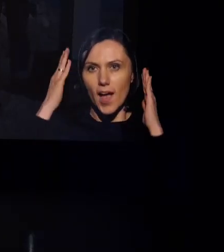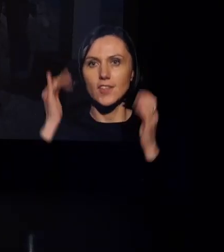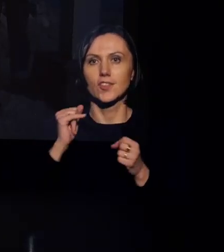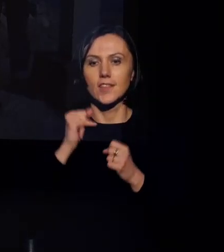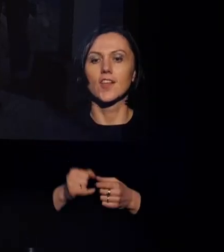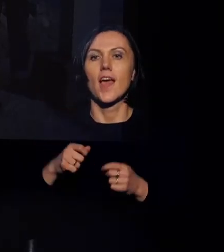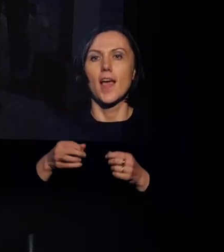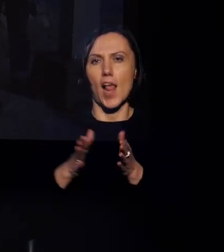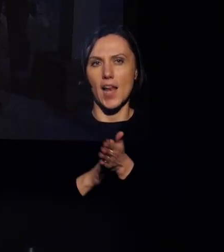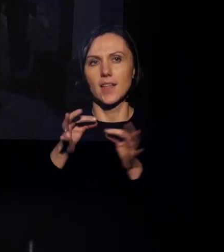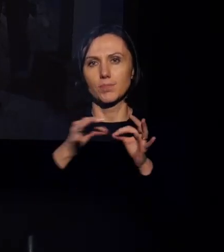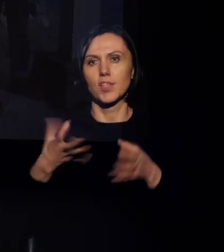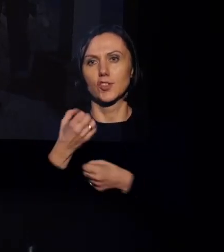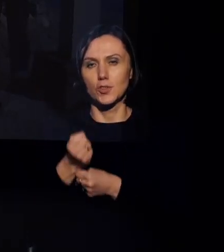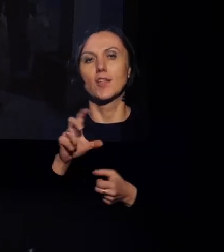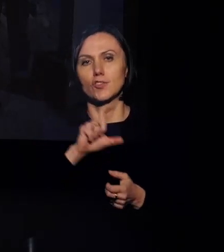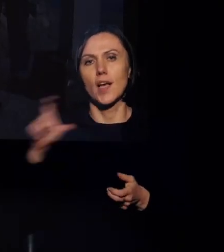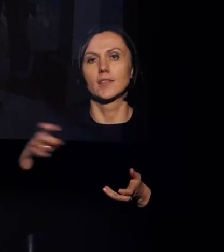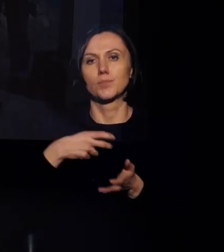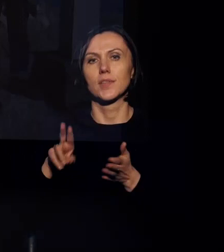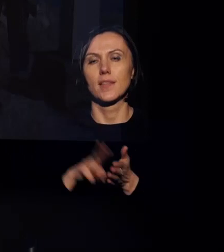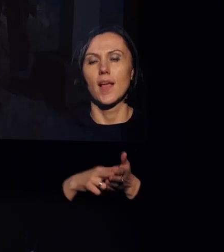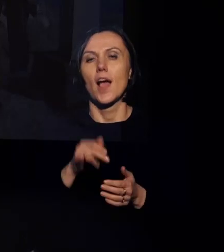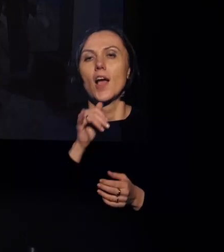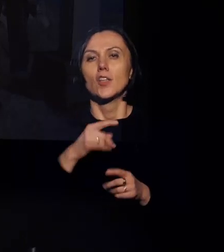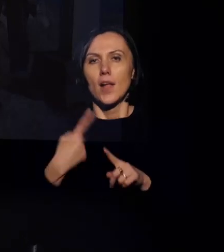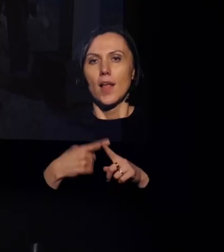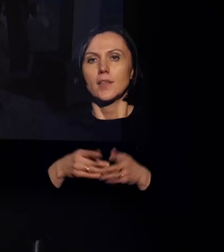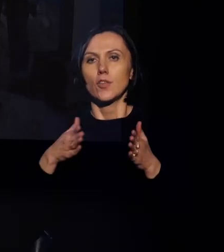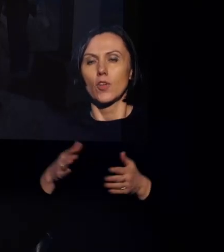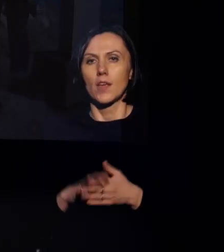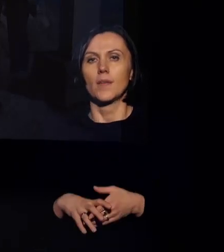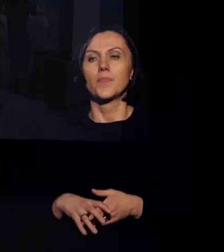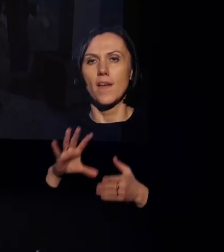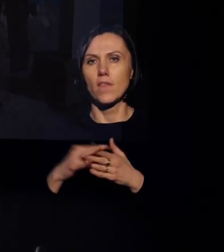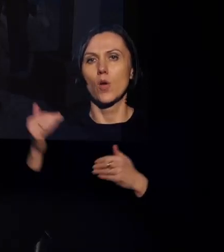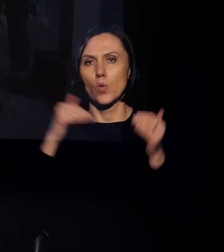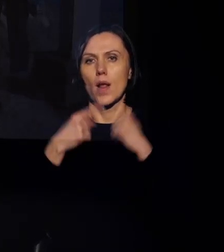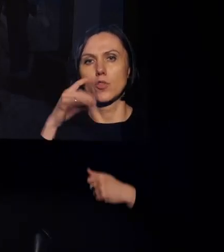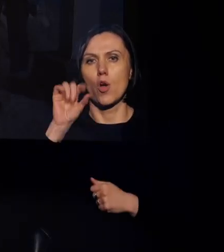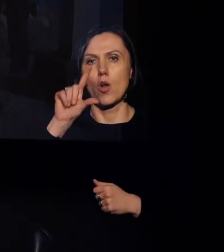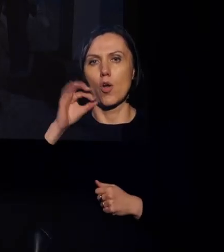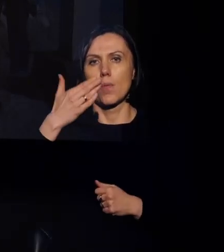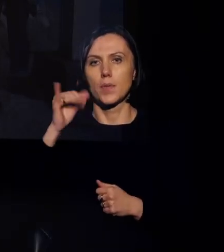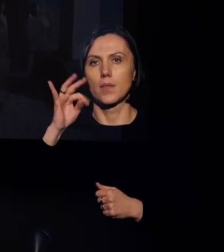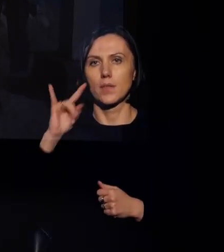i pora ruszyć na żelazne drogi. Via Ferraty w Dolomitach, Marzena i Marcin Sowkowscy.